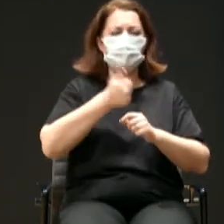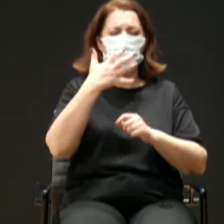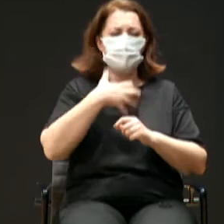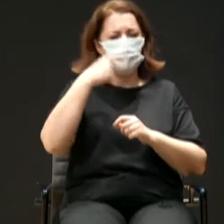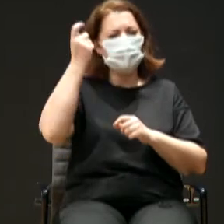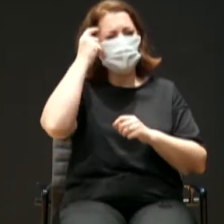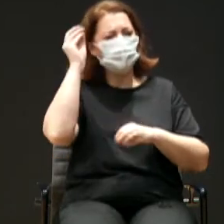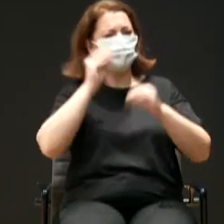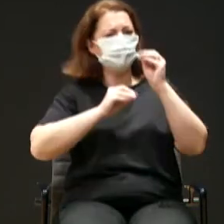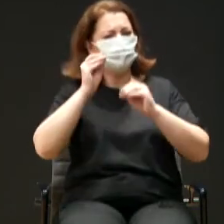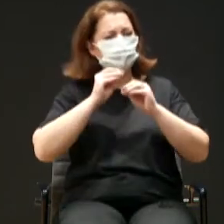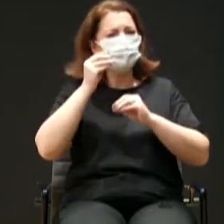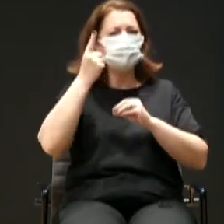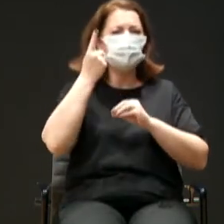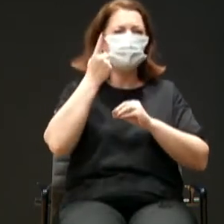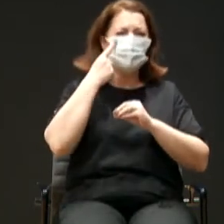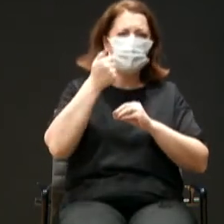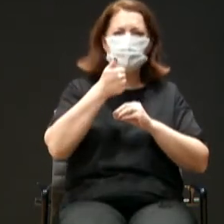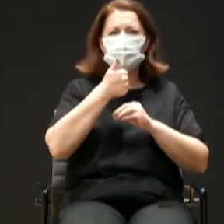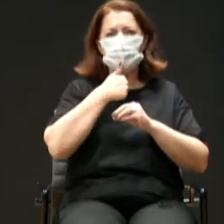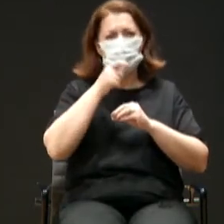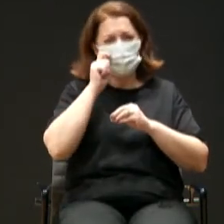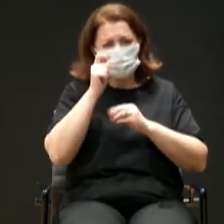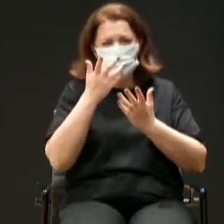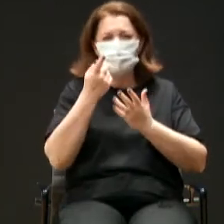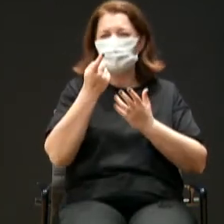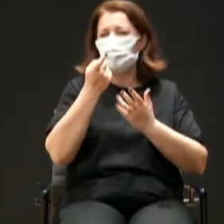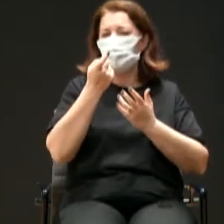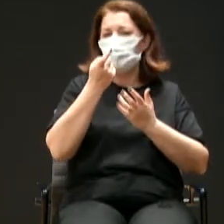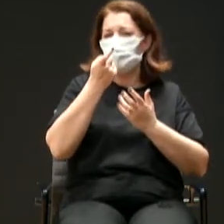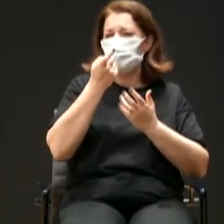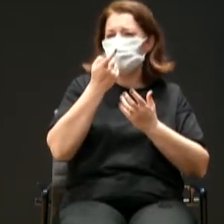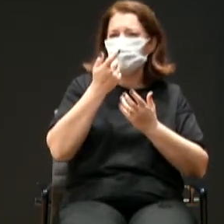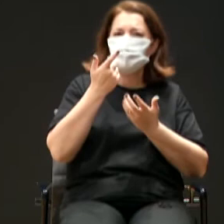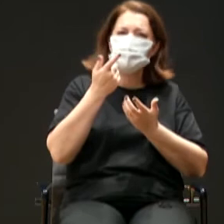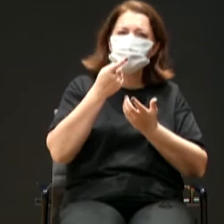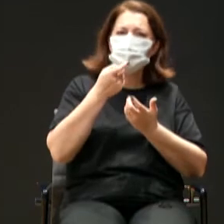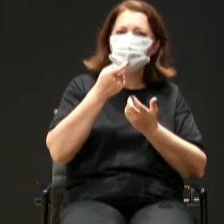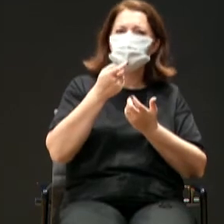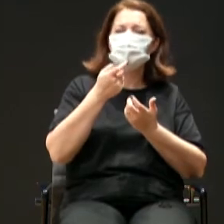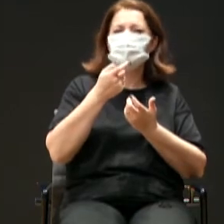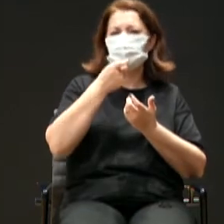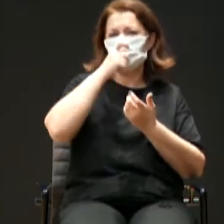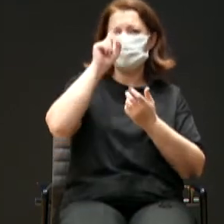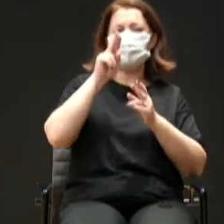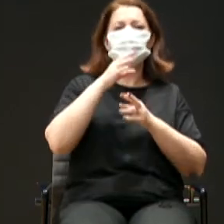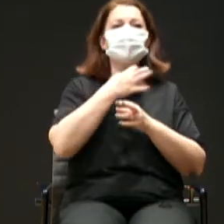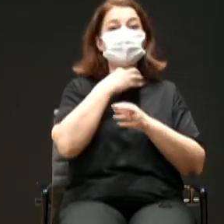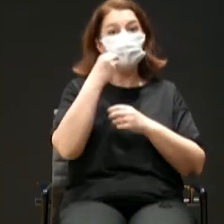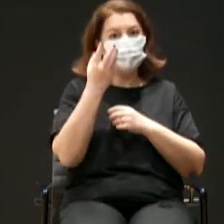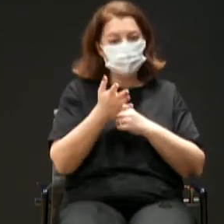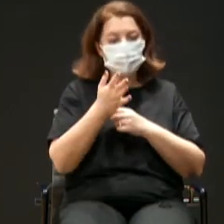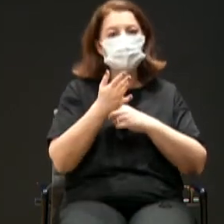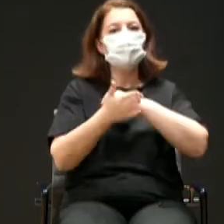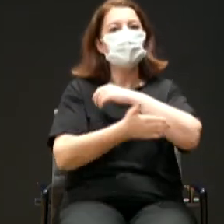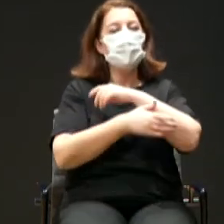devlet adamı mı yoksa kabadayı mı belli değil. izin verildi. Yardım